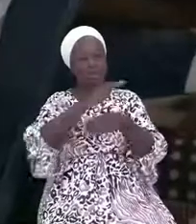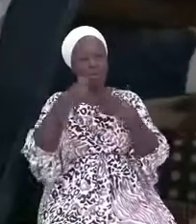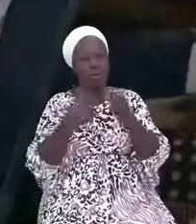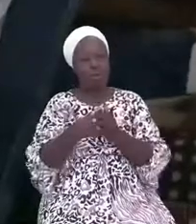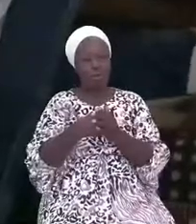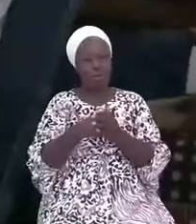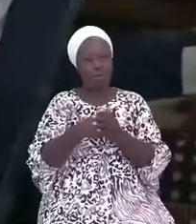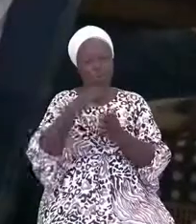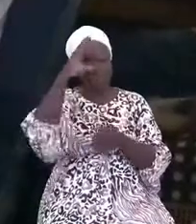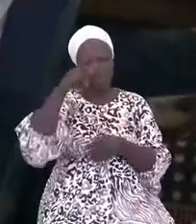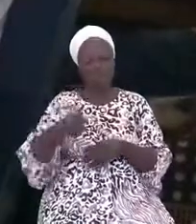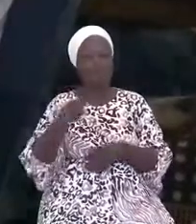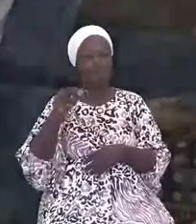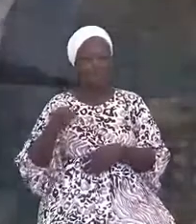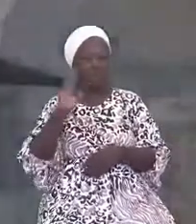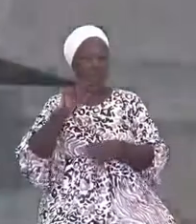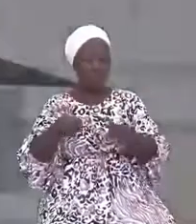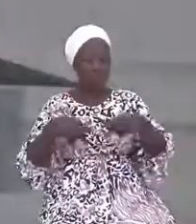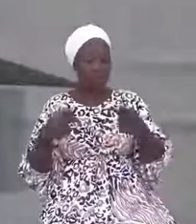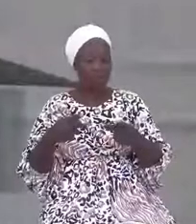Il n'a pas.